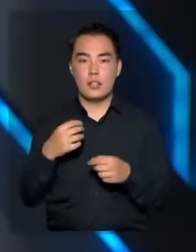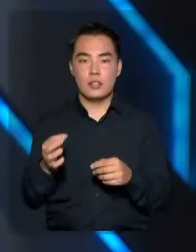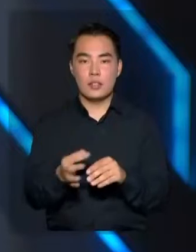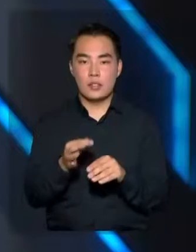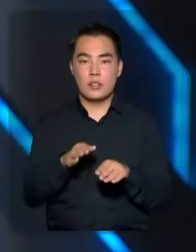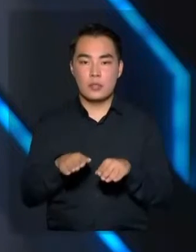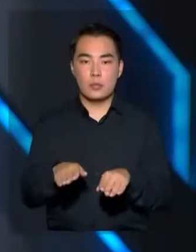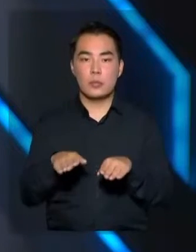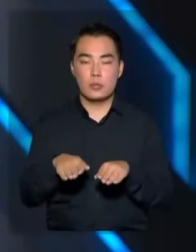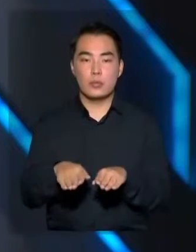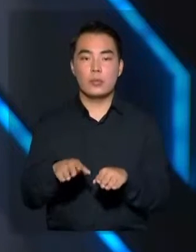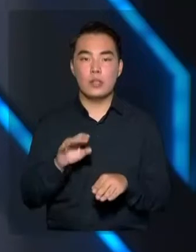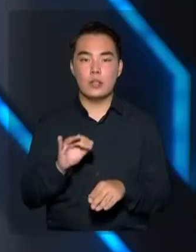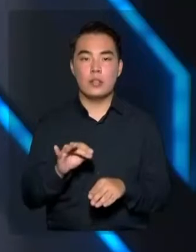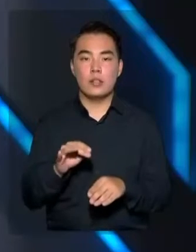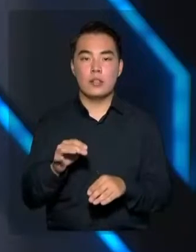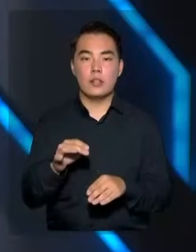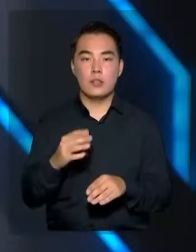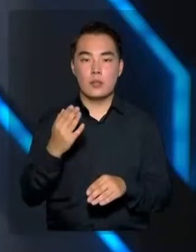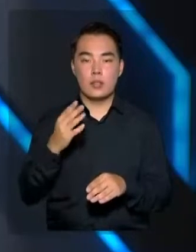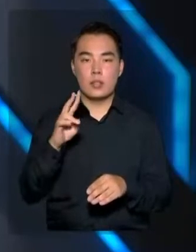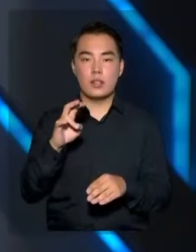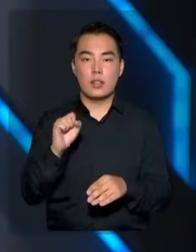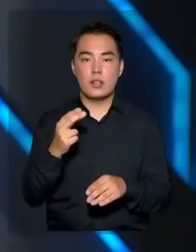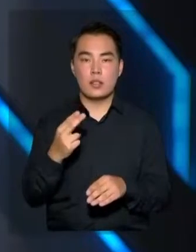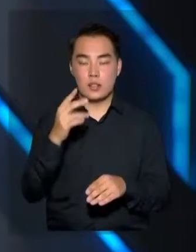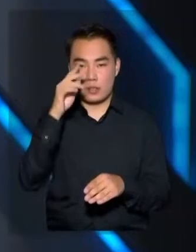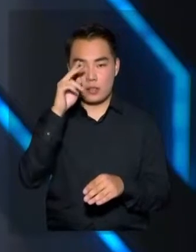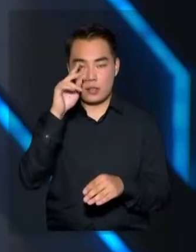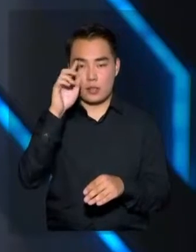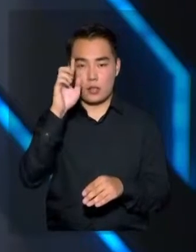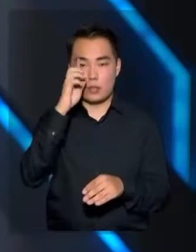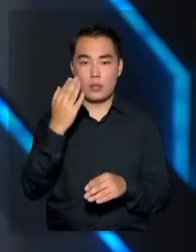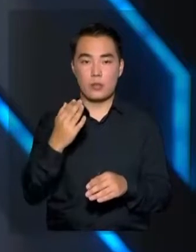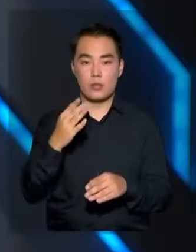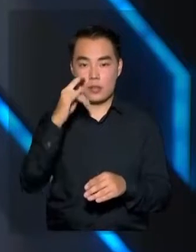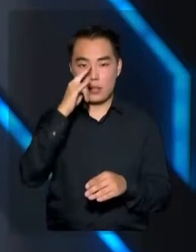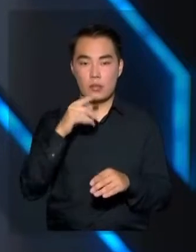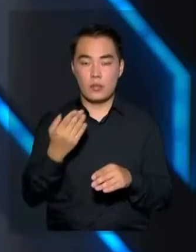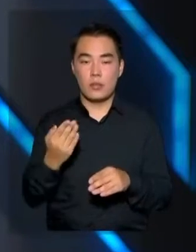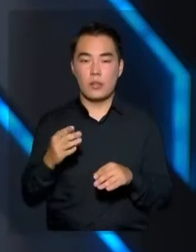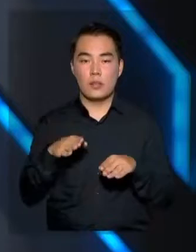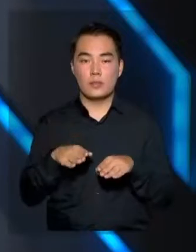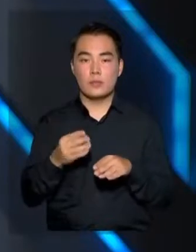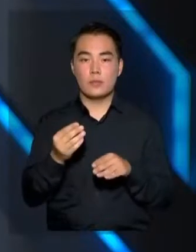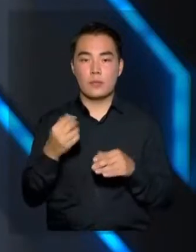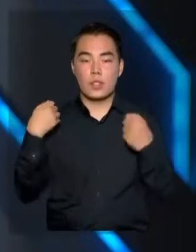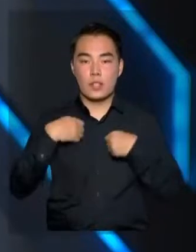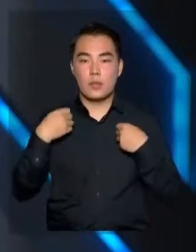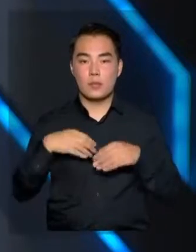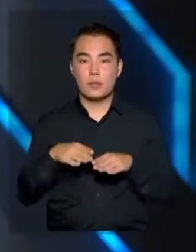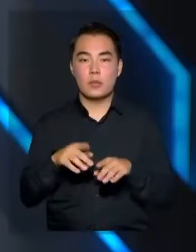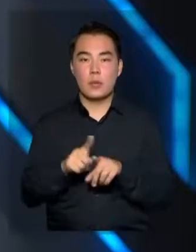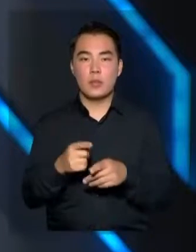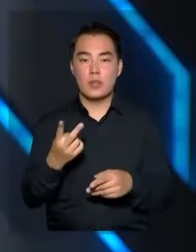шеберлері жиналды. Үміткер ұлттық киім өндірушілердің еңбегімен ұлттық киім өндірісіне қатысты мемлекет кеңінен қолдау көрсету керектігін айтты.